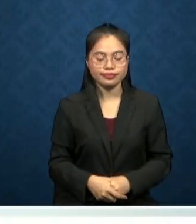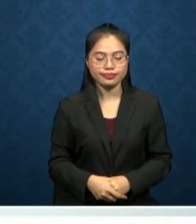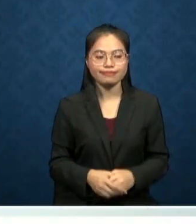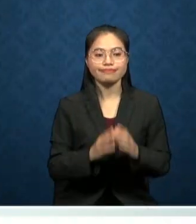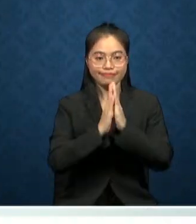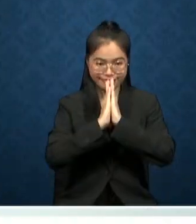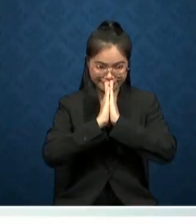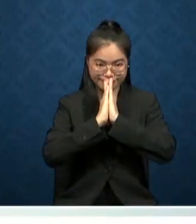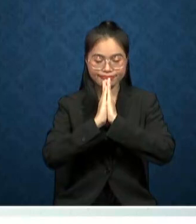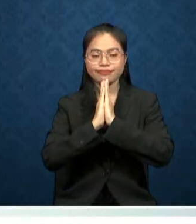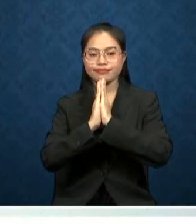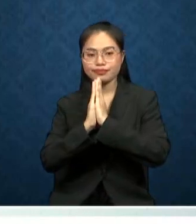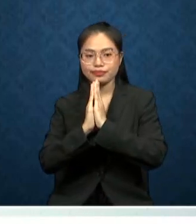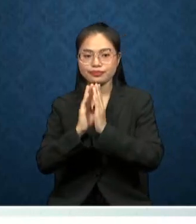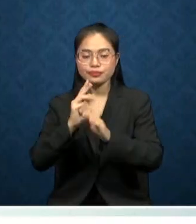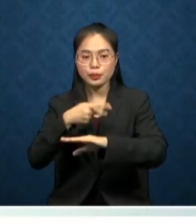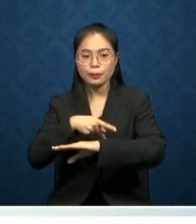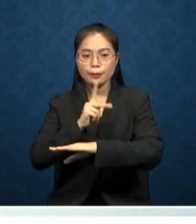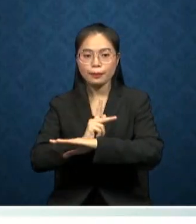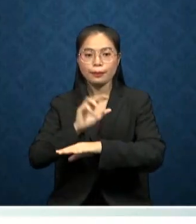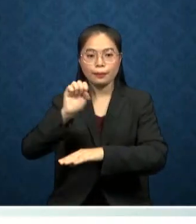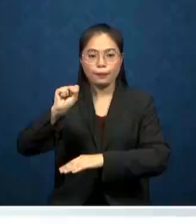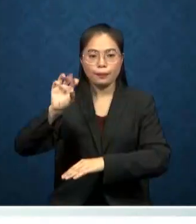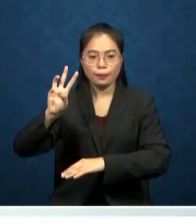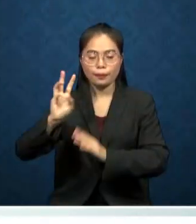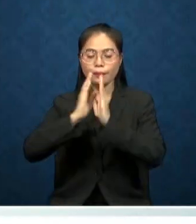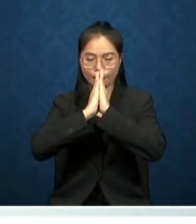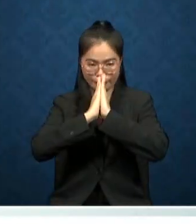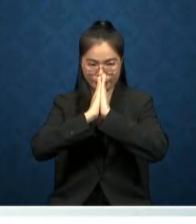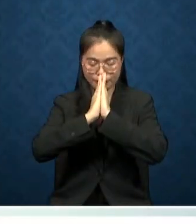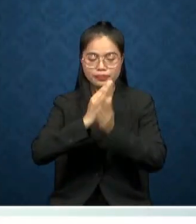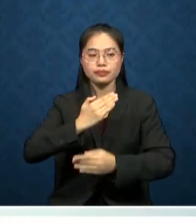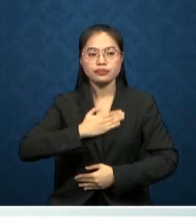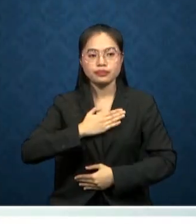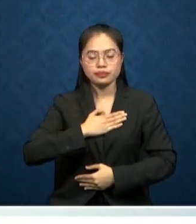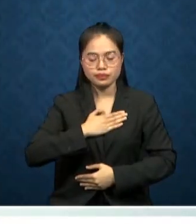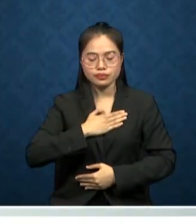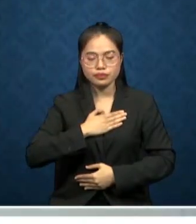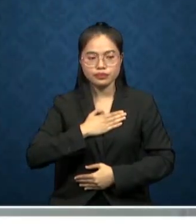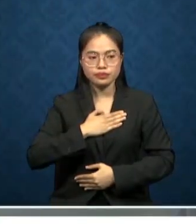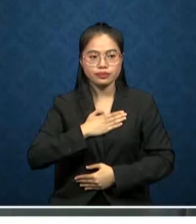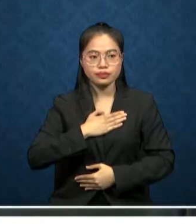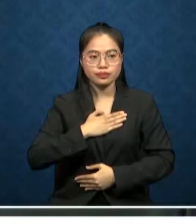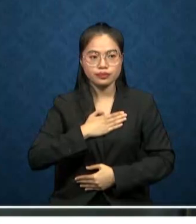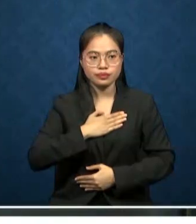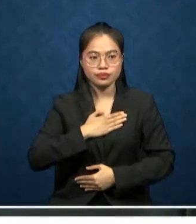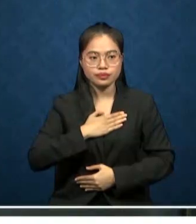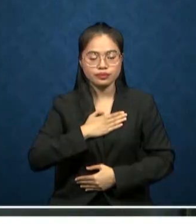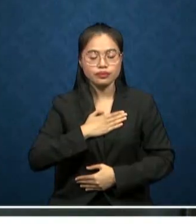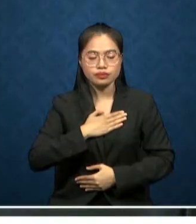เรียนท่านประธานวุฒิสภาที่เคารพผมพล.ตำรวจโทสานิตมหถาวร